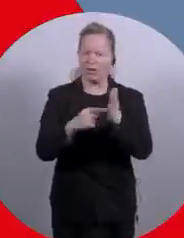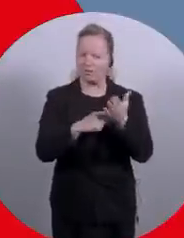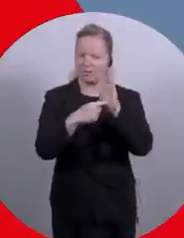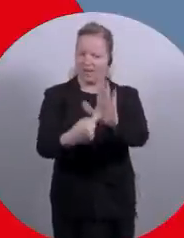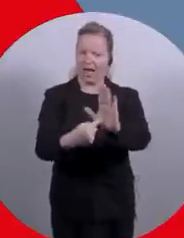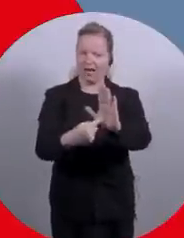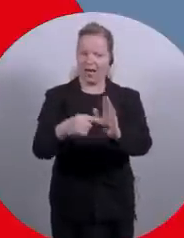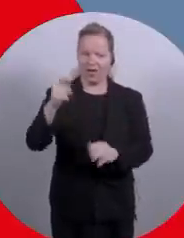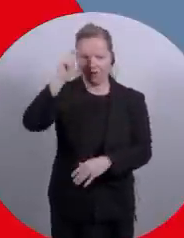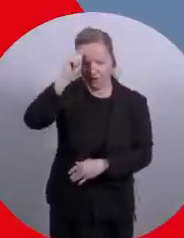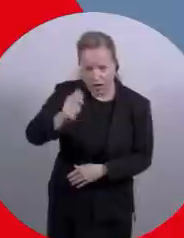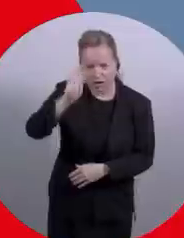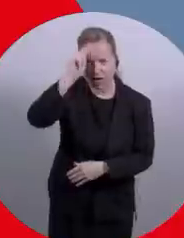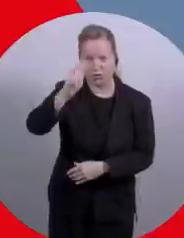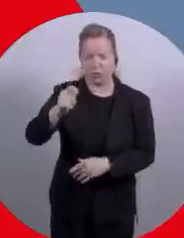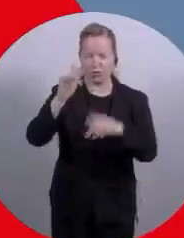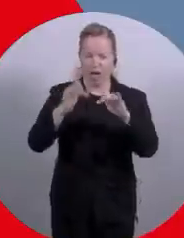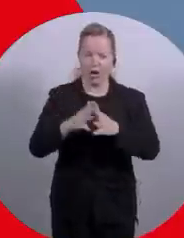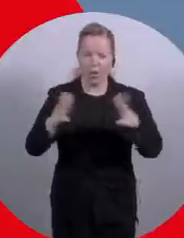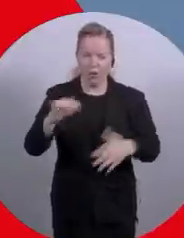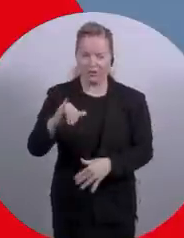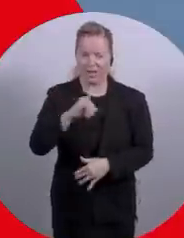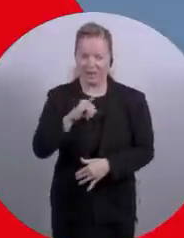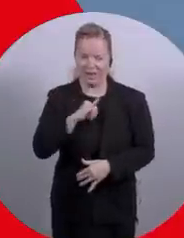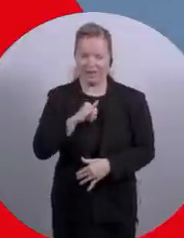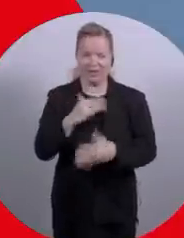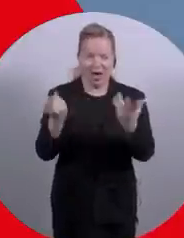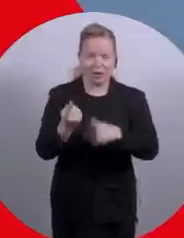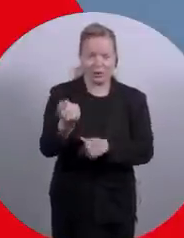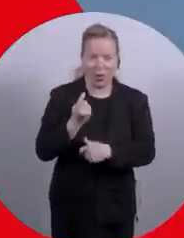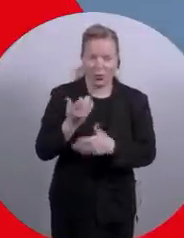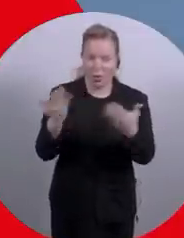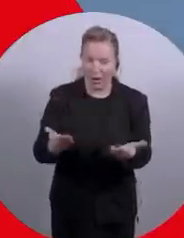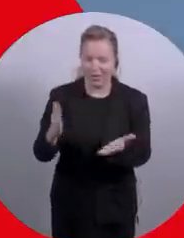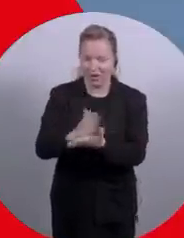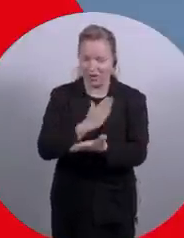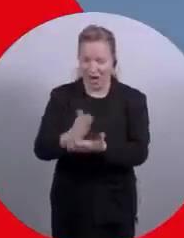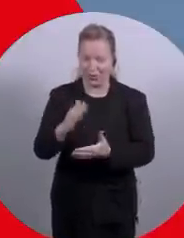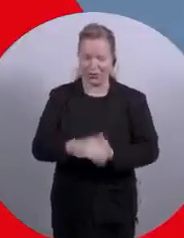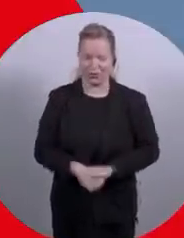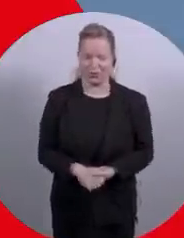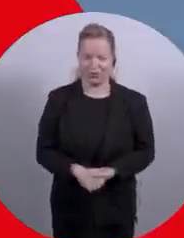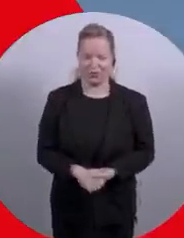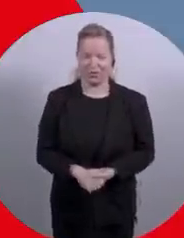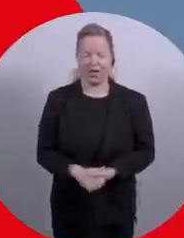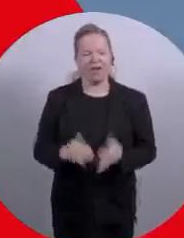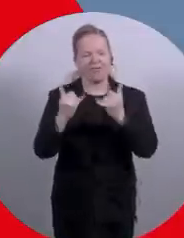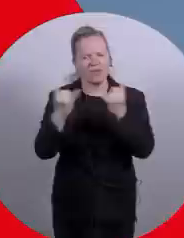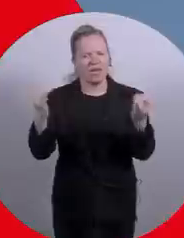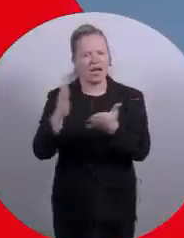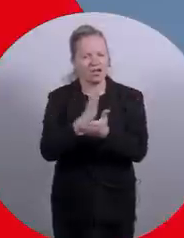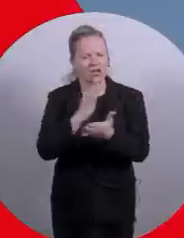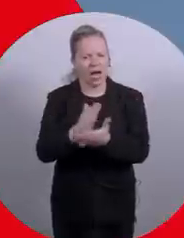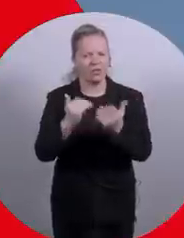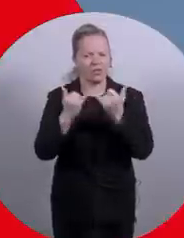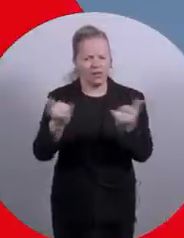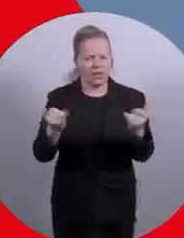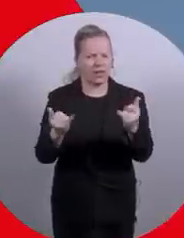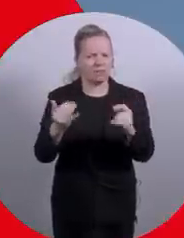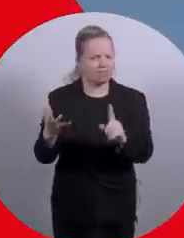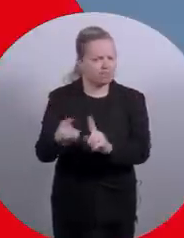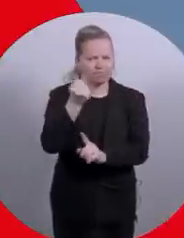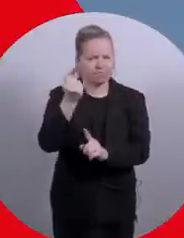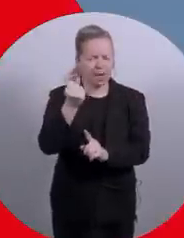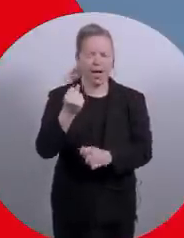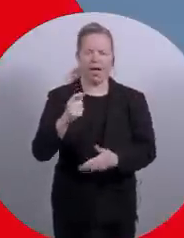vermutlich eben auch das großen Interesse an den Entscheidungen die heute zu treffen sind wie wir diese Entscheidungen treffen darauf hat sich